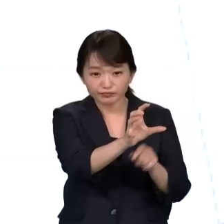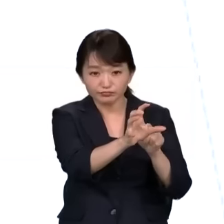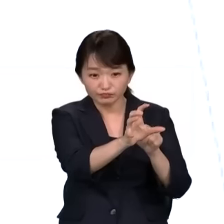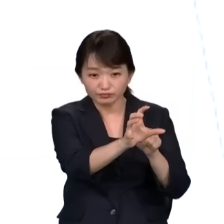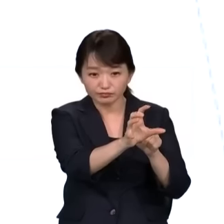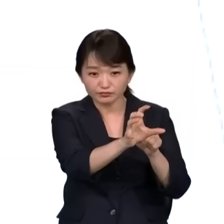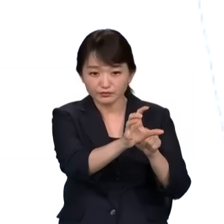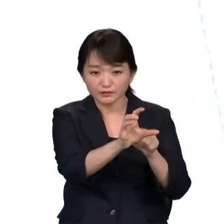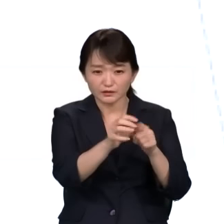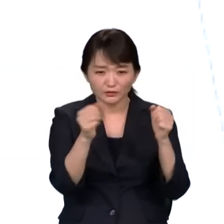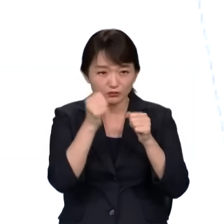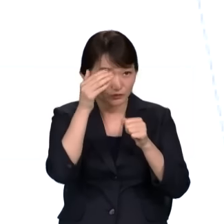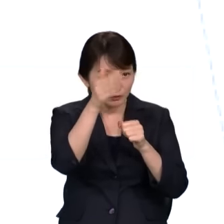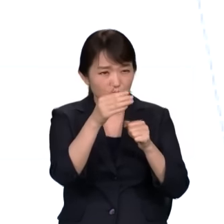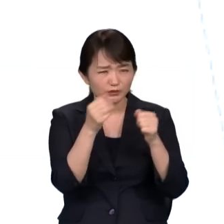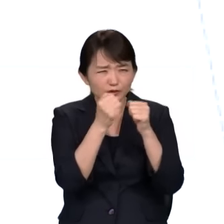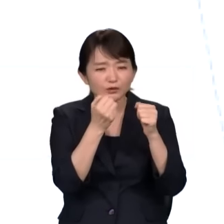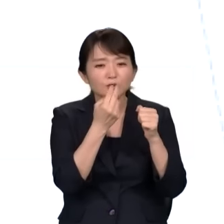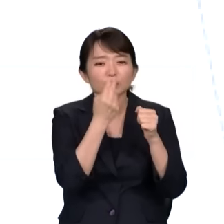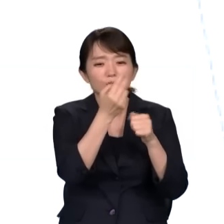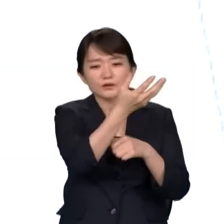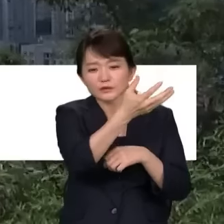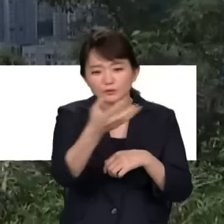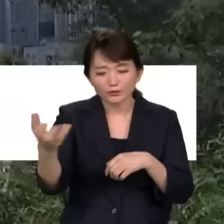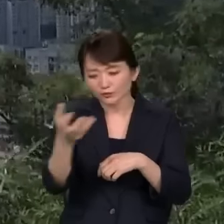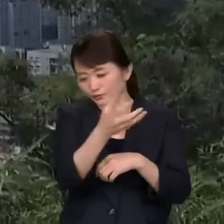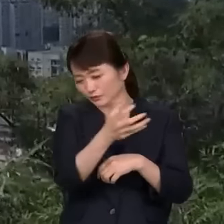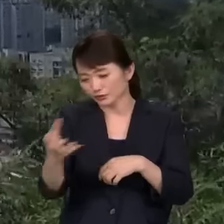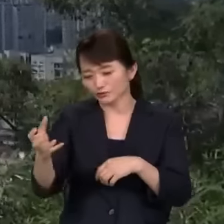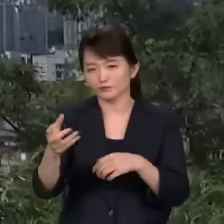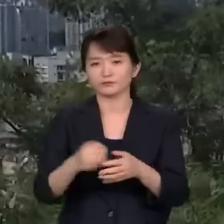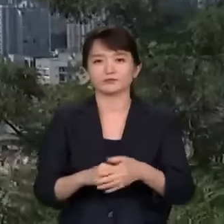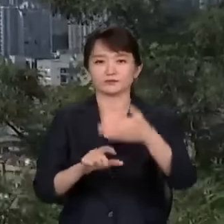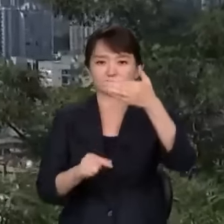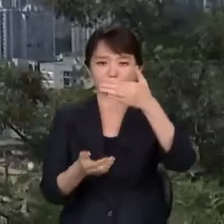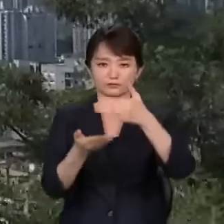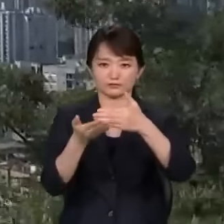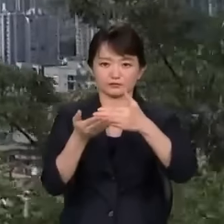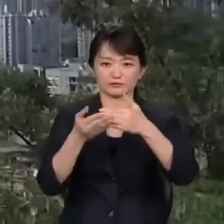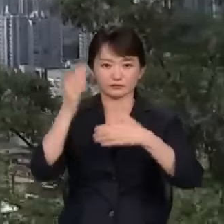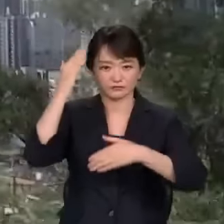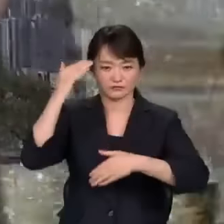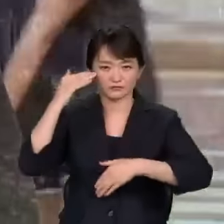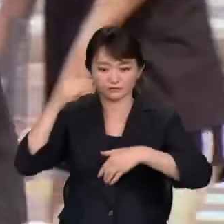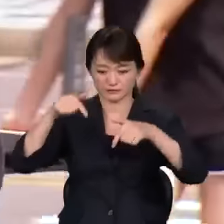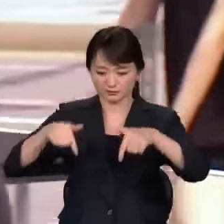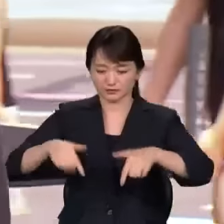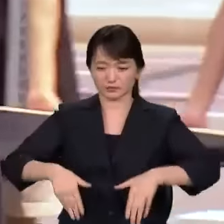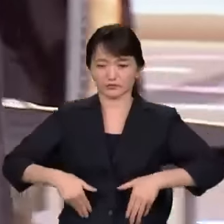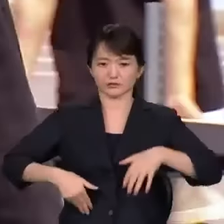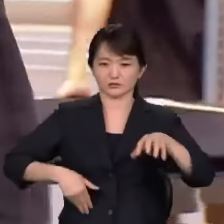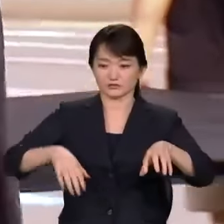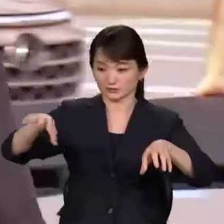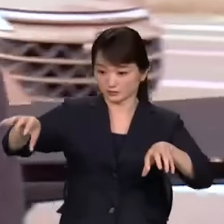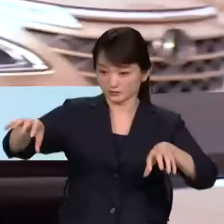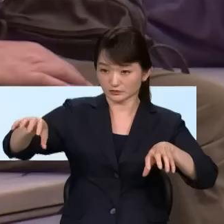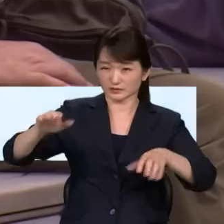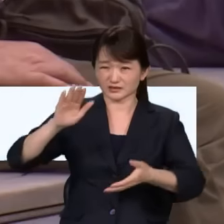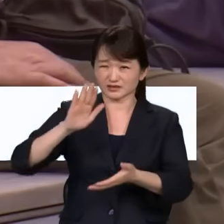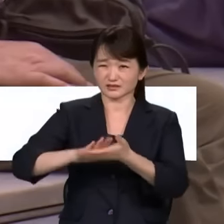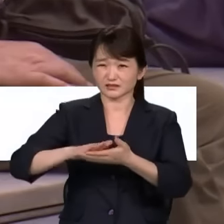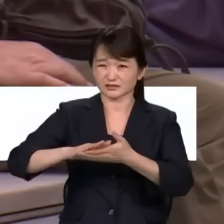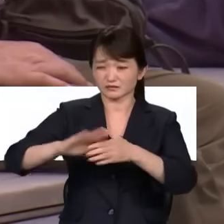되니까 북쪽에서 찬 공기 내려오는 게 더 원활해진다는 거예요. 그러나 9월 초가 되면 우리나라 서쪽과 남쪽 두 방향에서 뜨거운